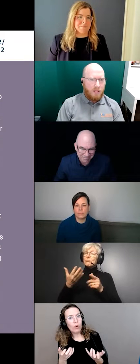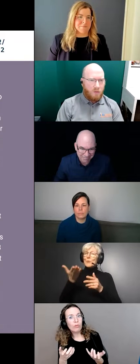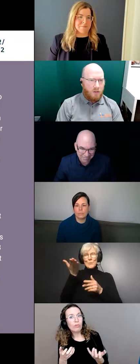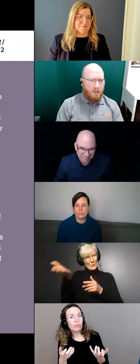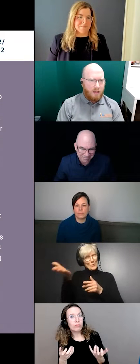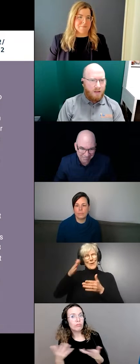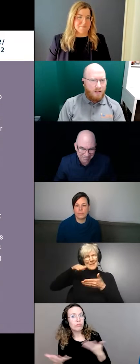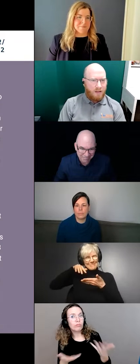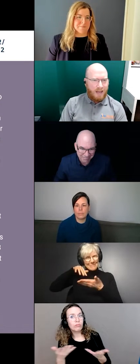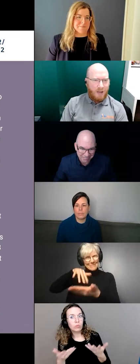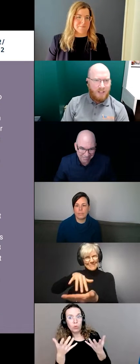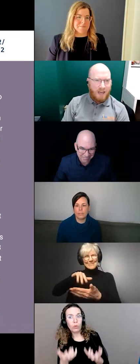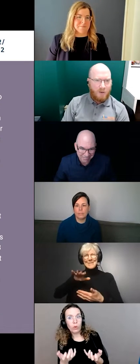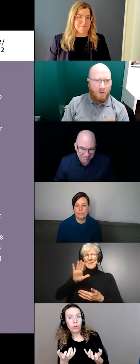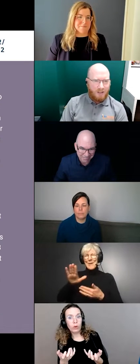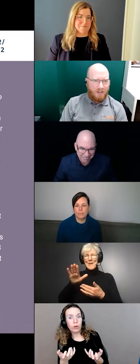Est-ce que tu aimerais